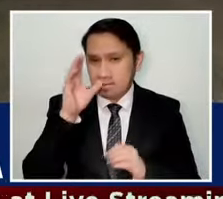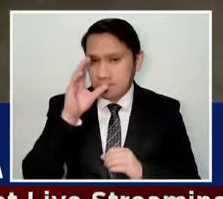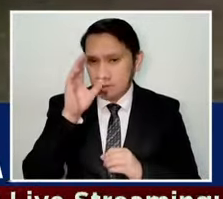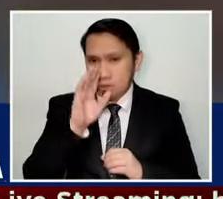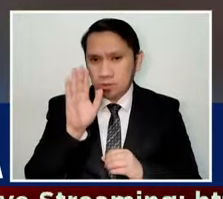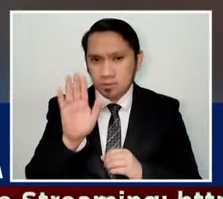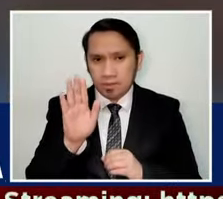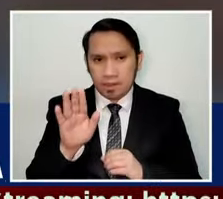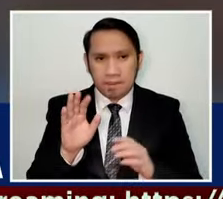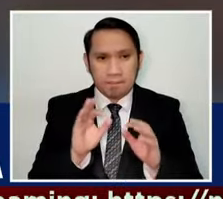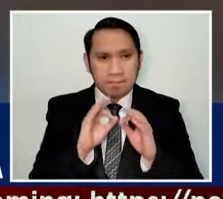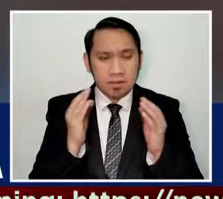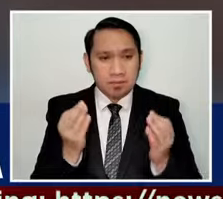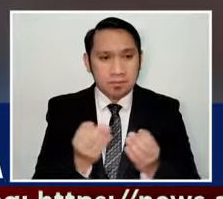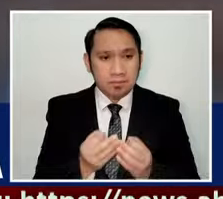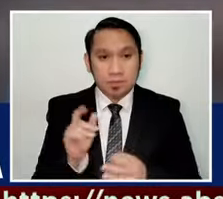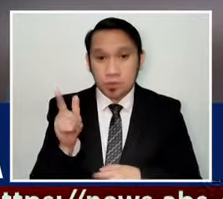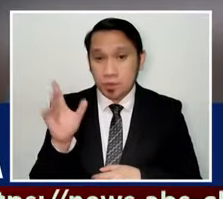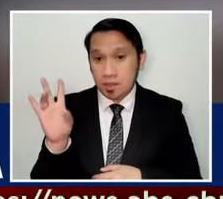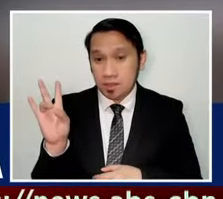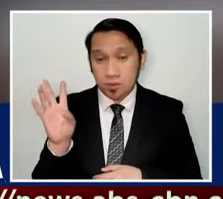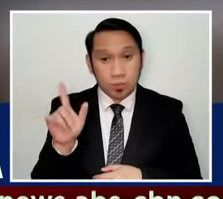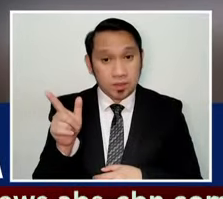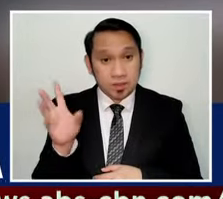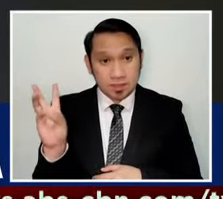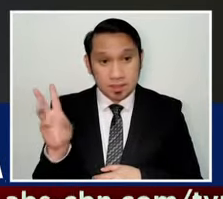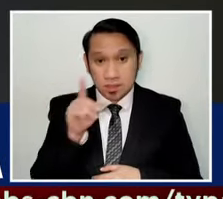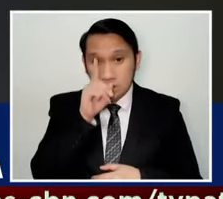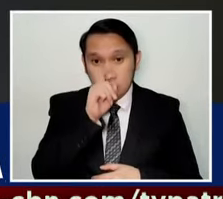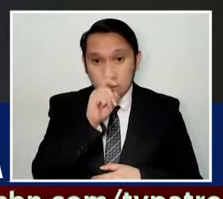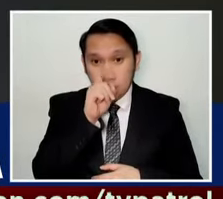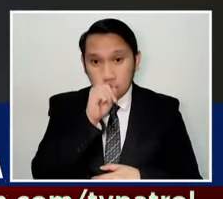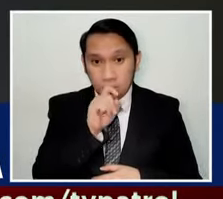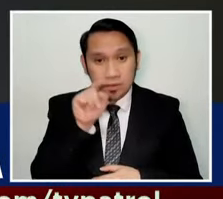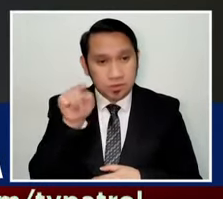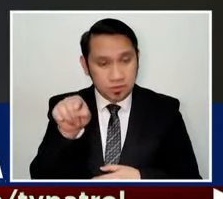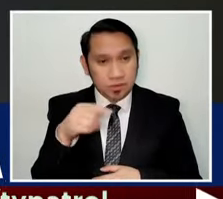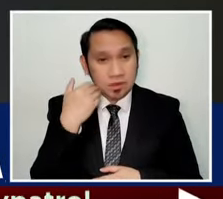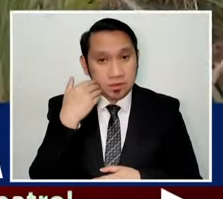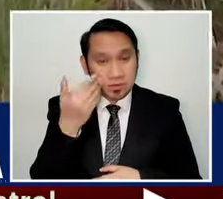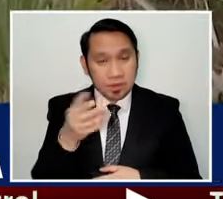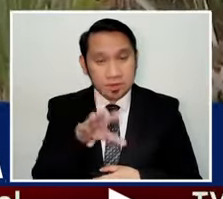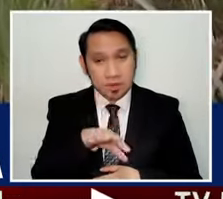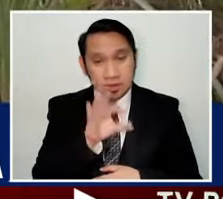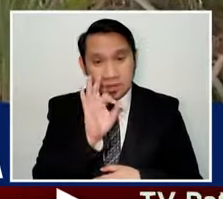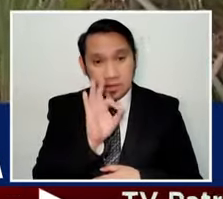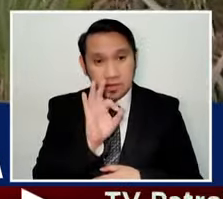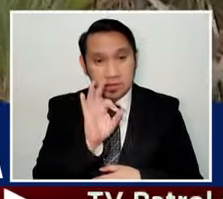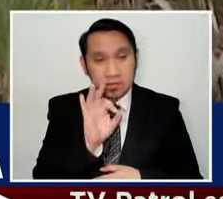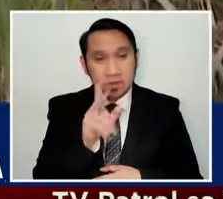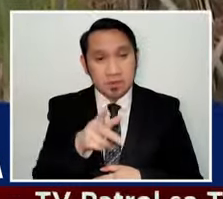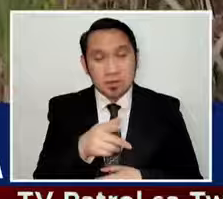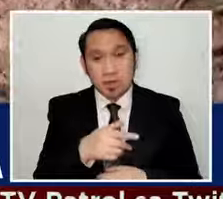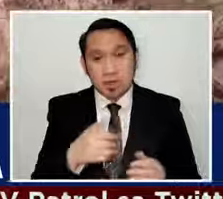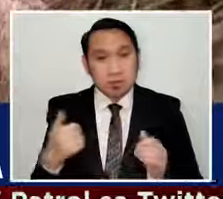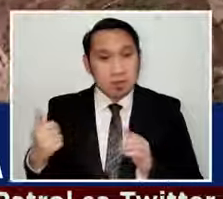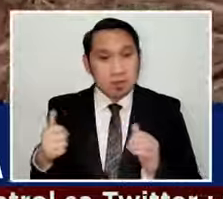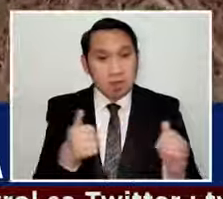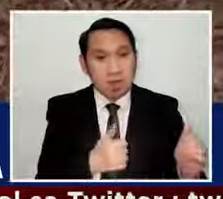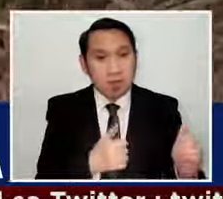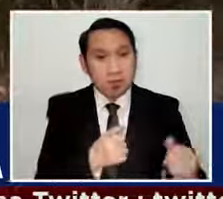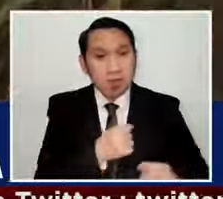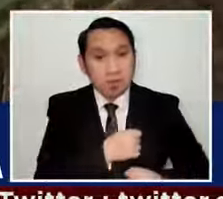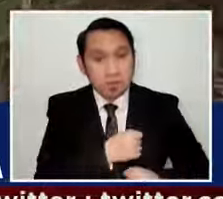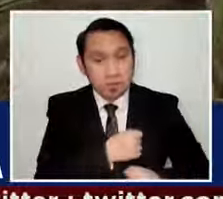kanyang pamilya. Ang 26 anyos na si Arnil, ang lalaking natagpo ang patay sa tubuhan ng habuli ng mga pulis at sundalo sa